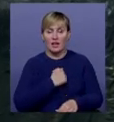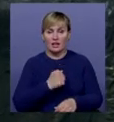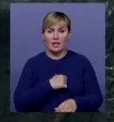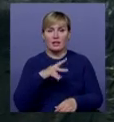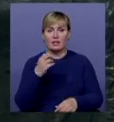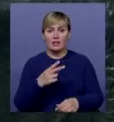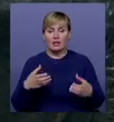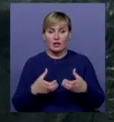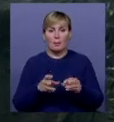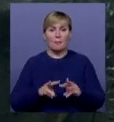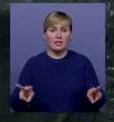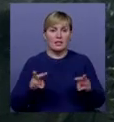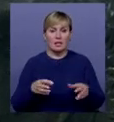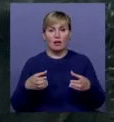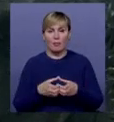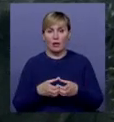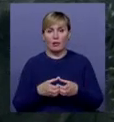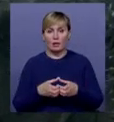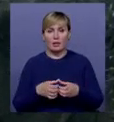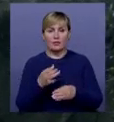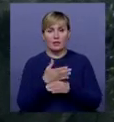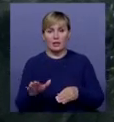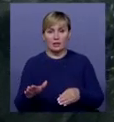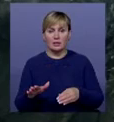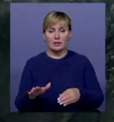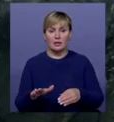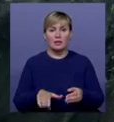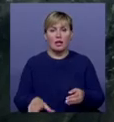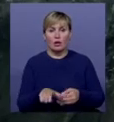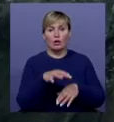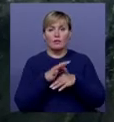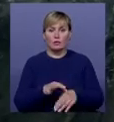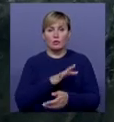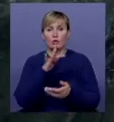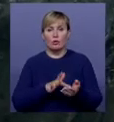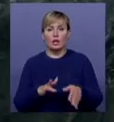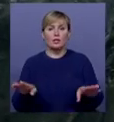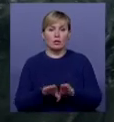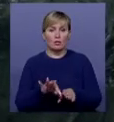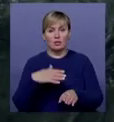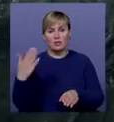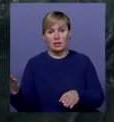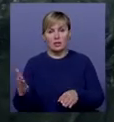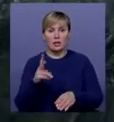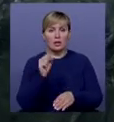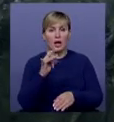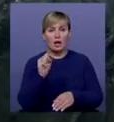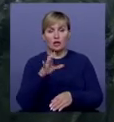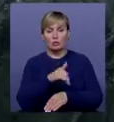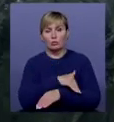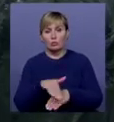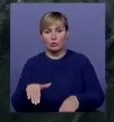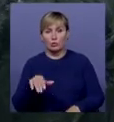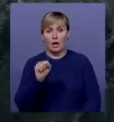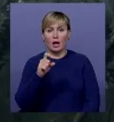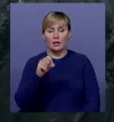гвардии министерство обороны в частности дороге ведущей в город перекроют в со стороны кольца карасук улице акан серы